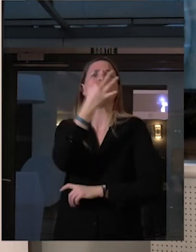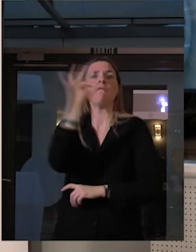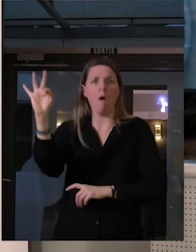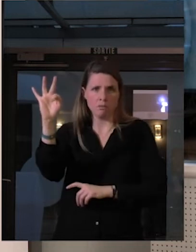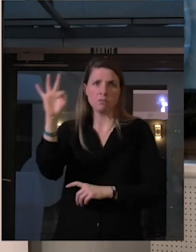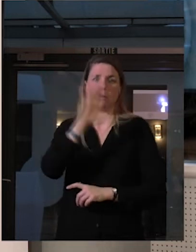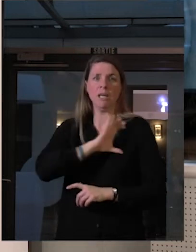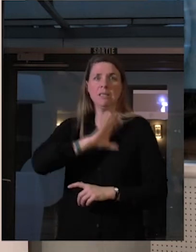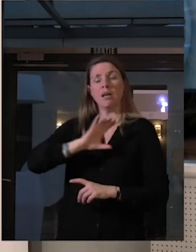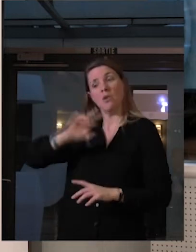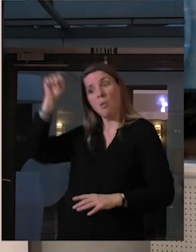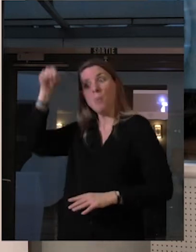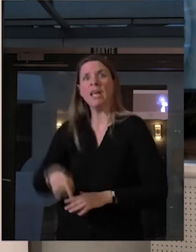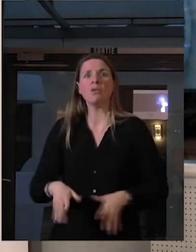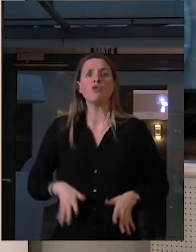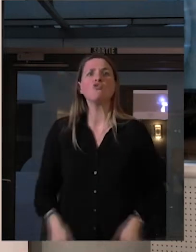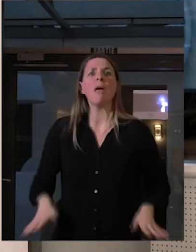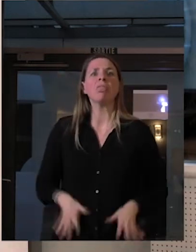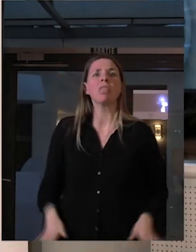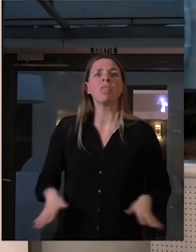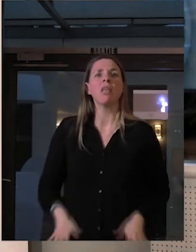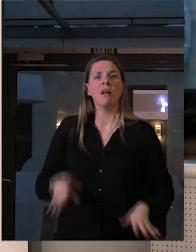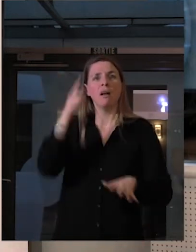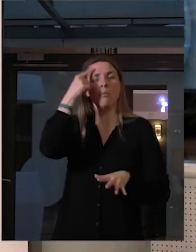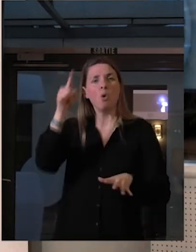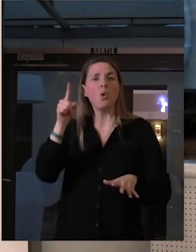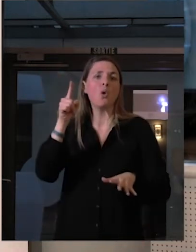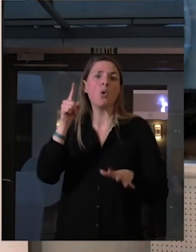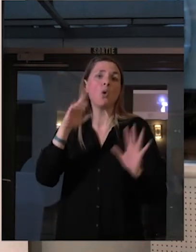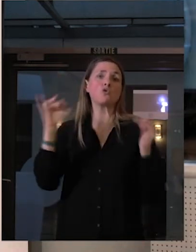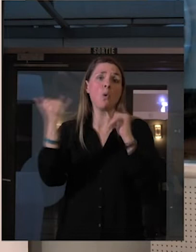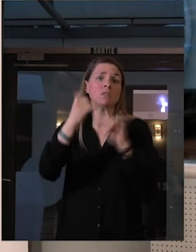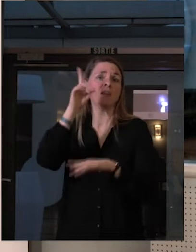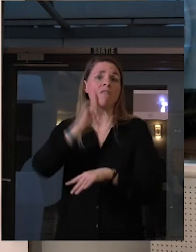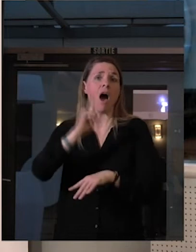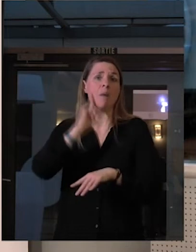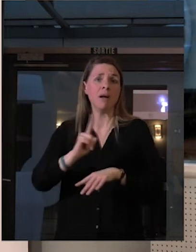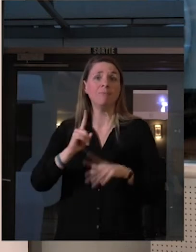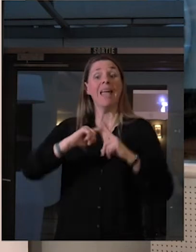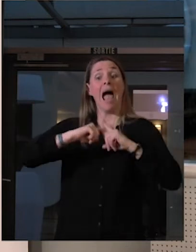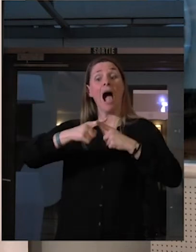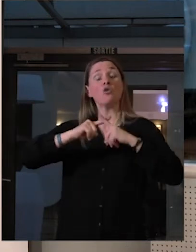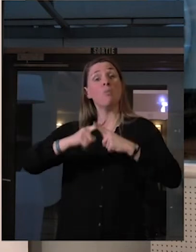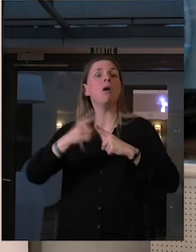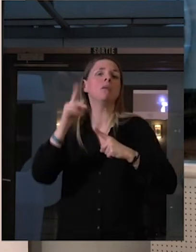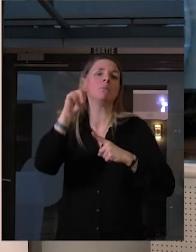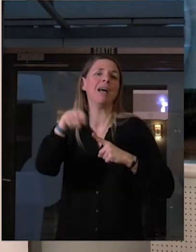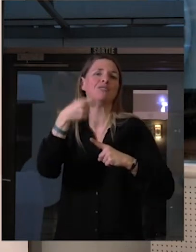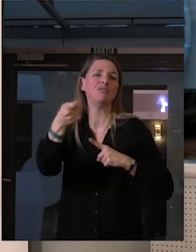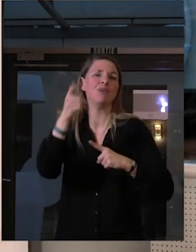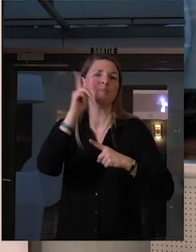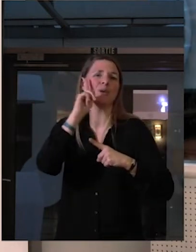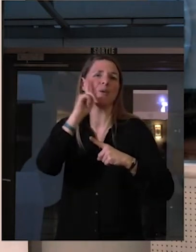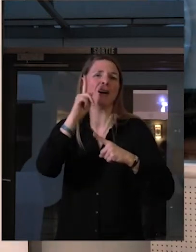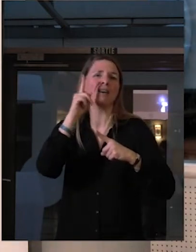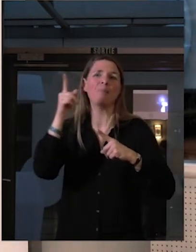de manière obligatoire la jupette pour les joueuses de badminton. L'argument était bien évidemment que ça ferait venir